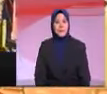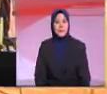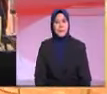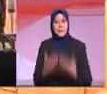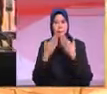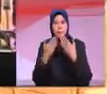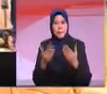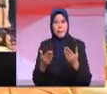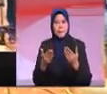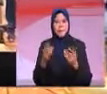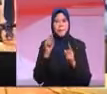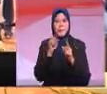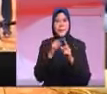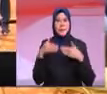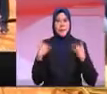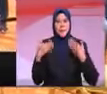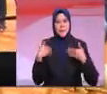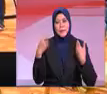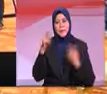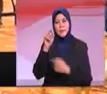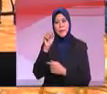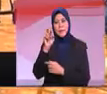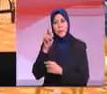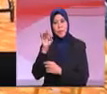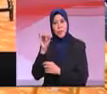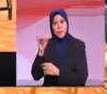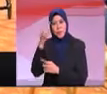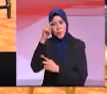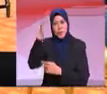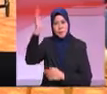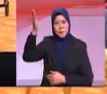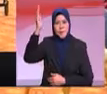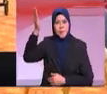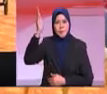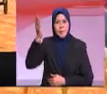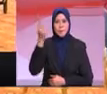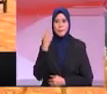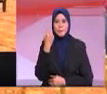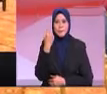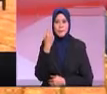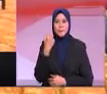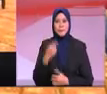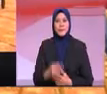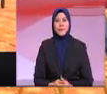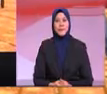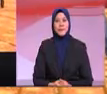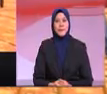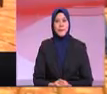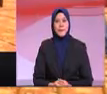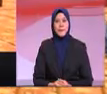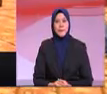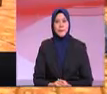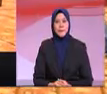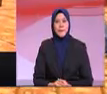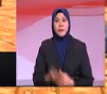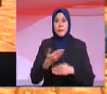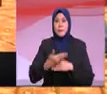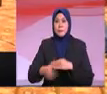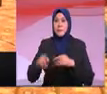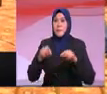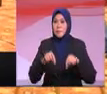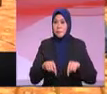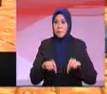Terima kasih kepada Yang Berbahagia Tan Sri atas taklimat sebentar tadi, dan selepas